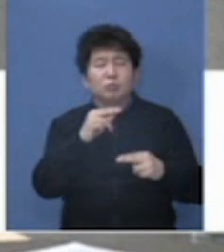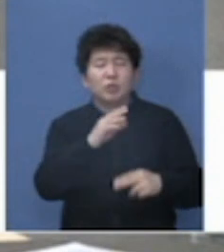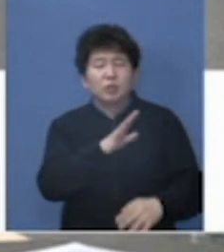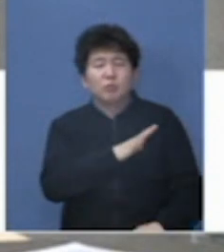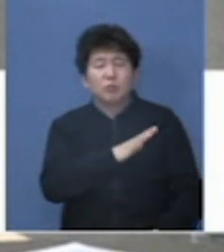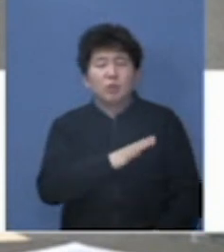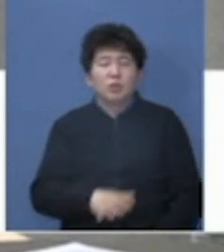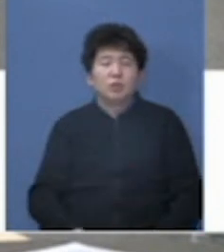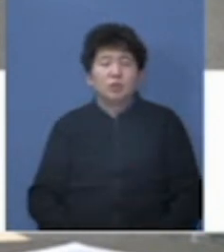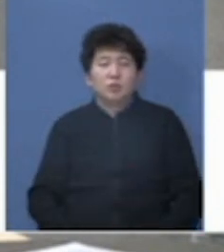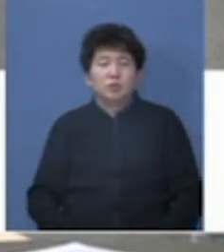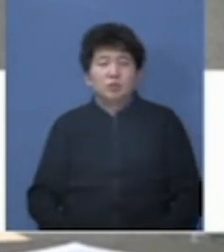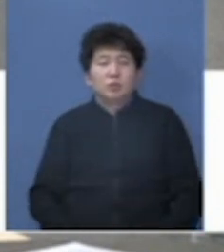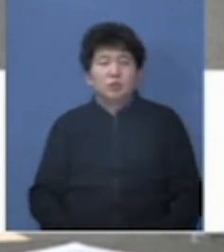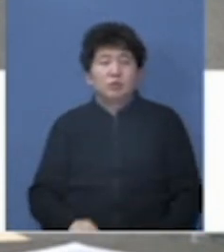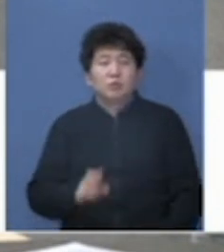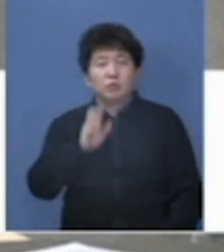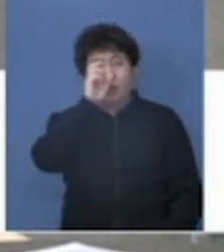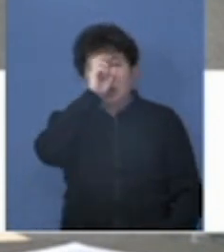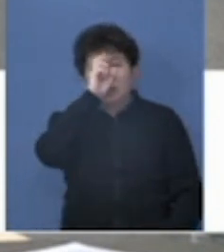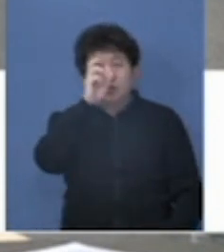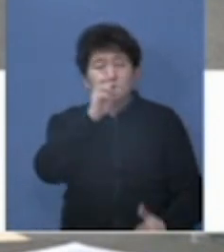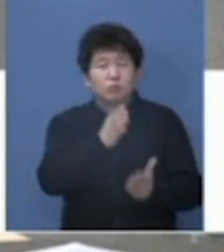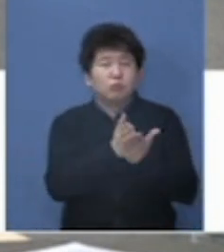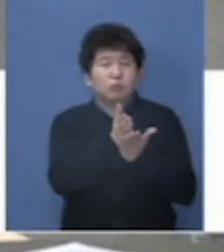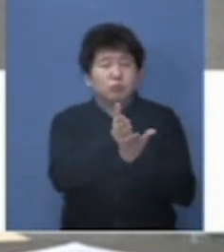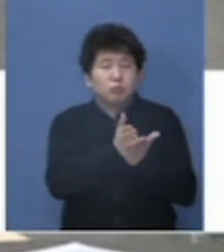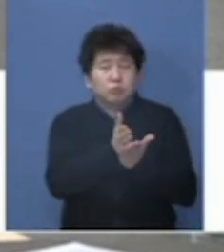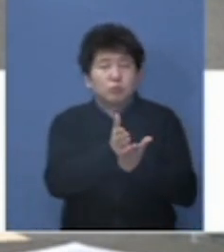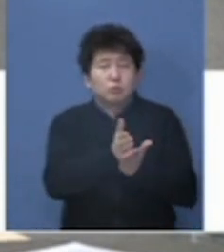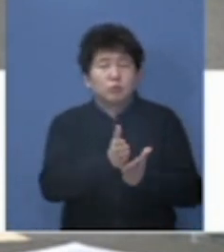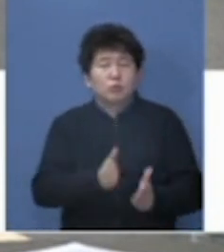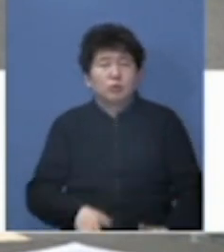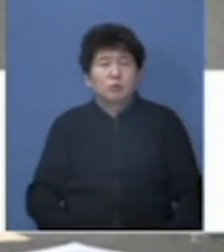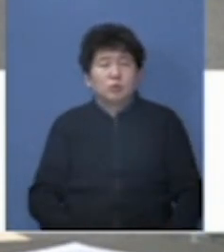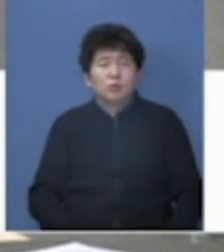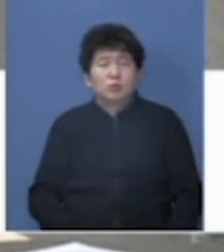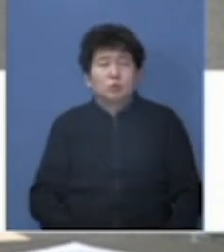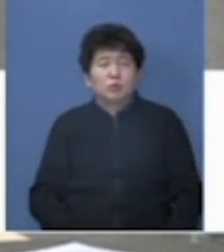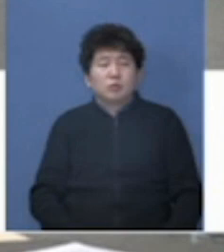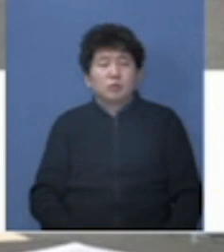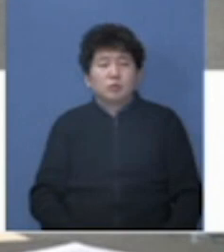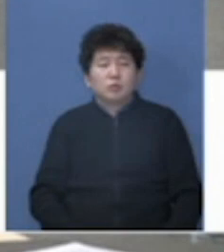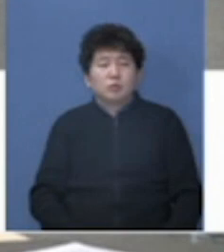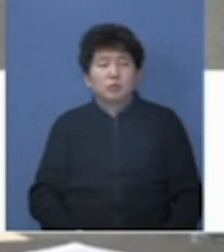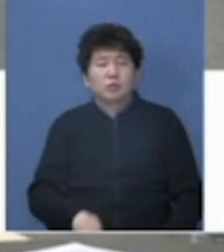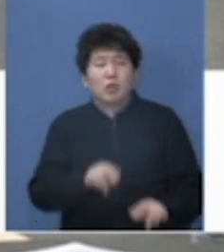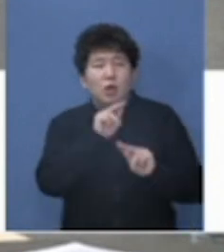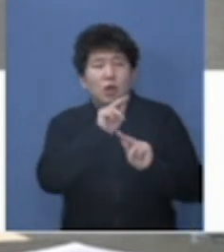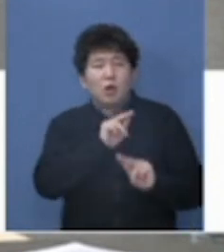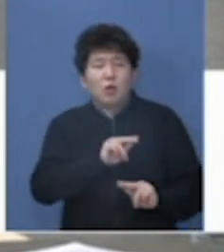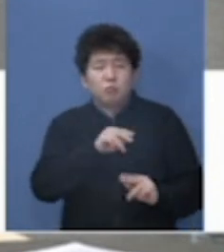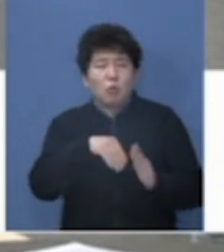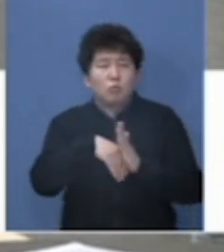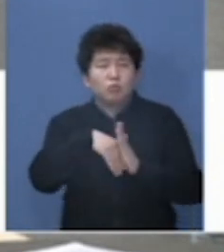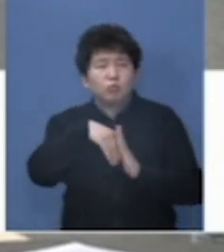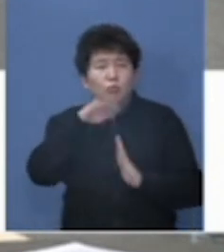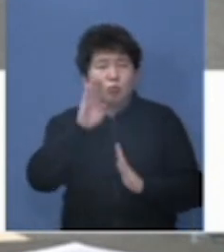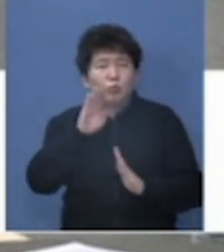сол мемлекеттік қызметшілердің жалпы сол басқармадағы мемлекеттік қызметті жақсарту